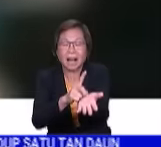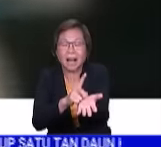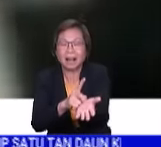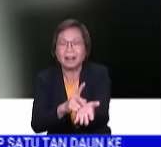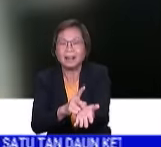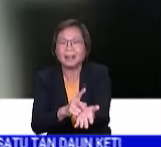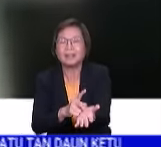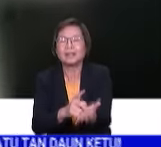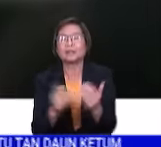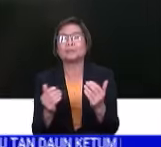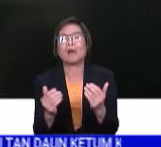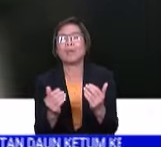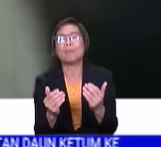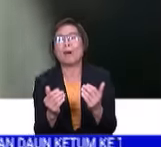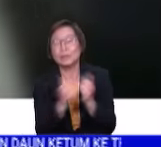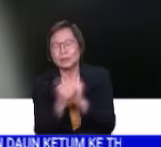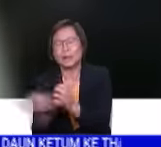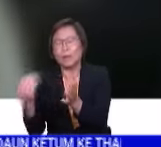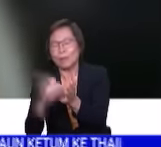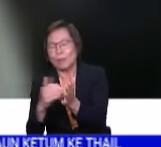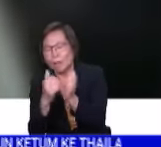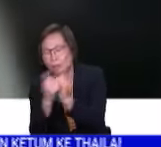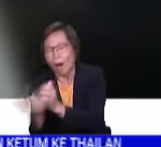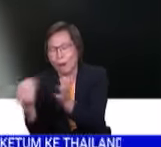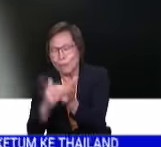berselawat bersama-samanya berulang kali.